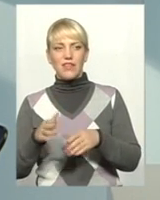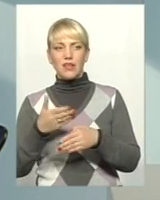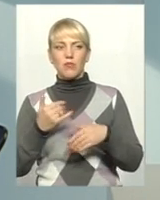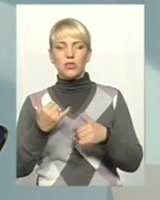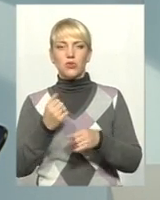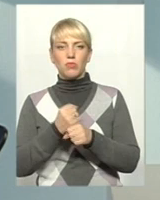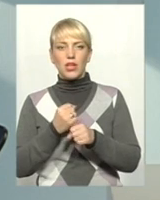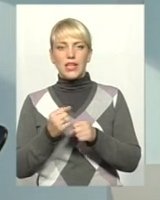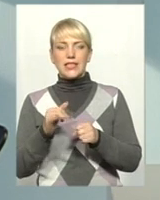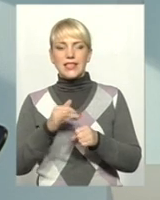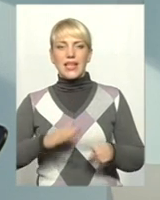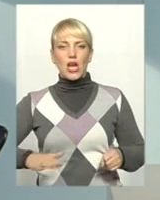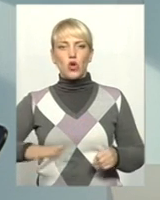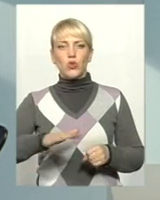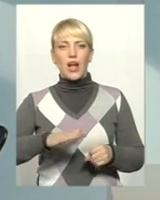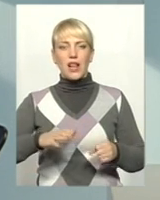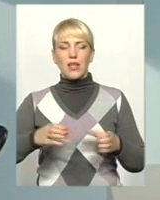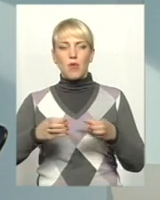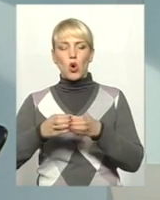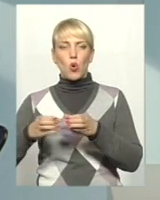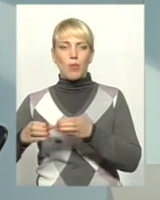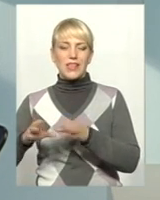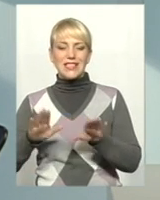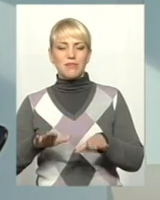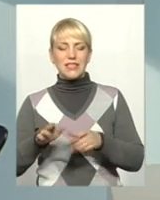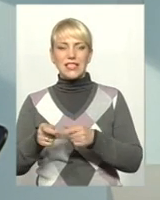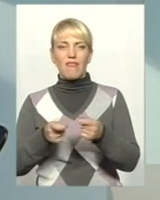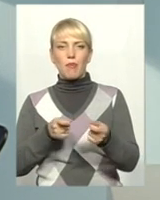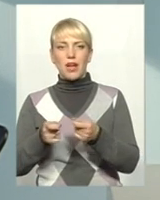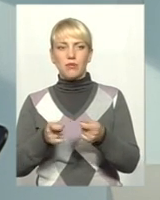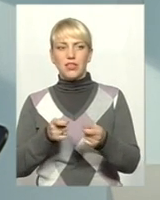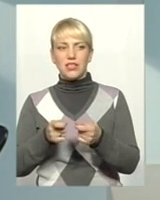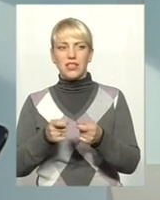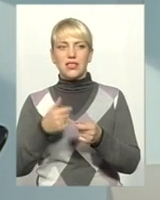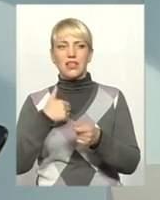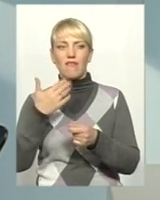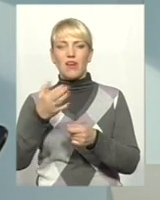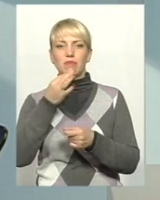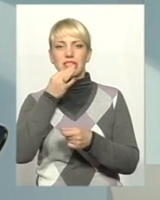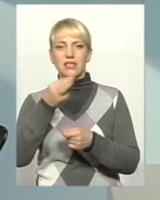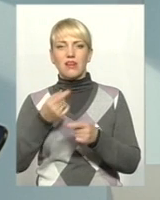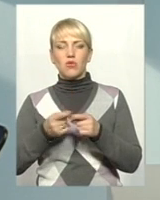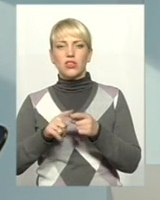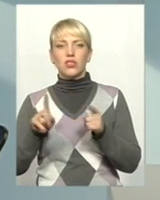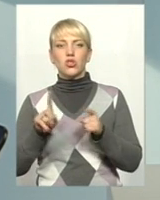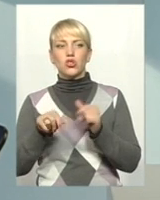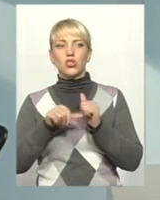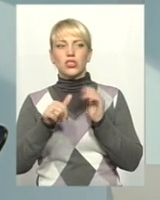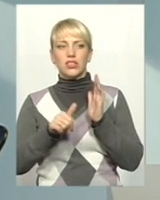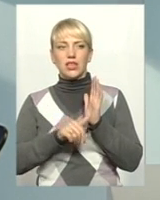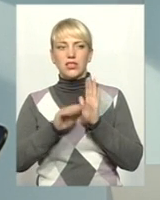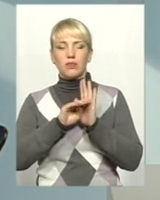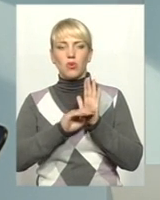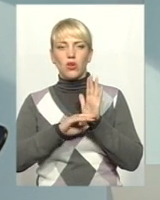з територіальними громадами, з місцевими адміністраціями. Я вам сказав про це, що 16 програм у